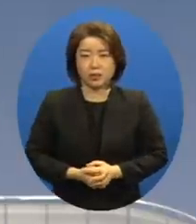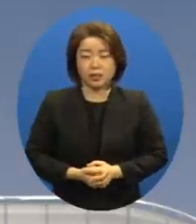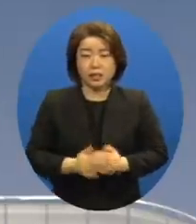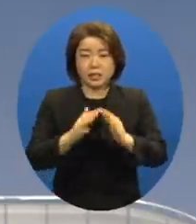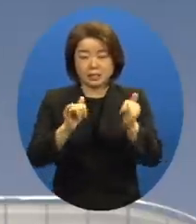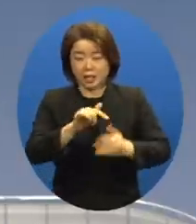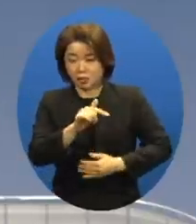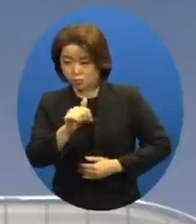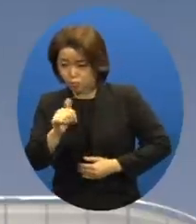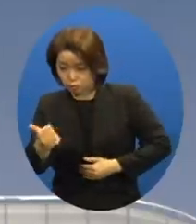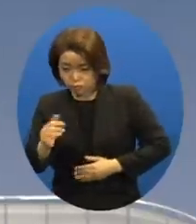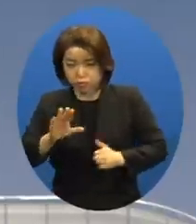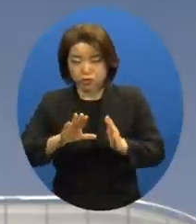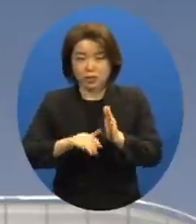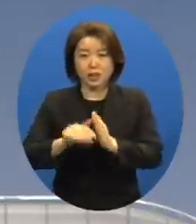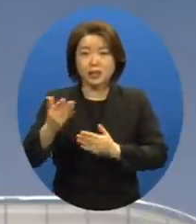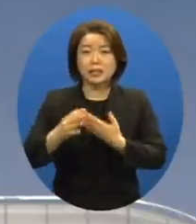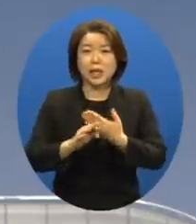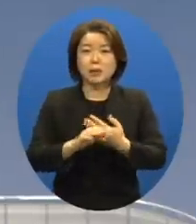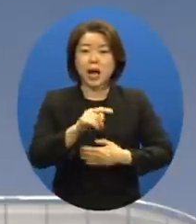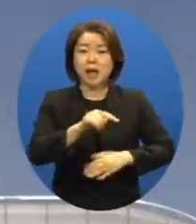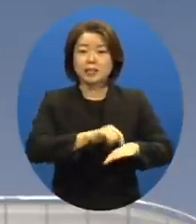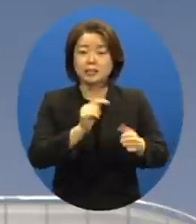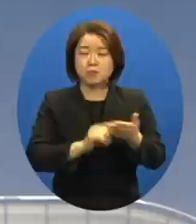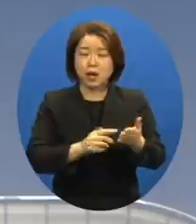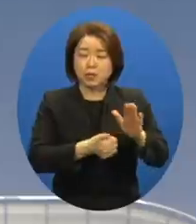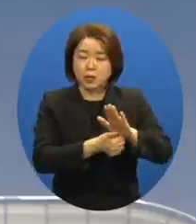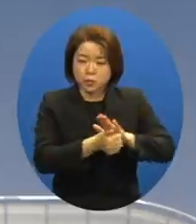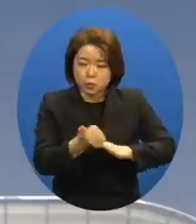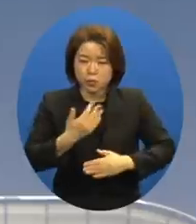그 마음의 소원 도 감정도